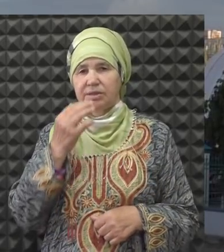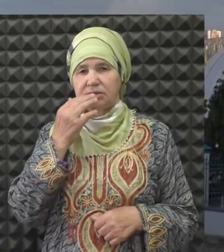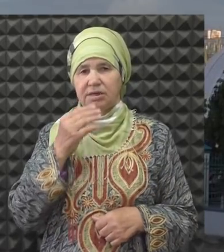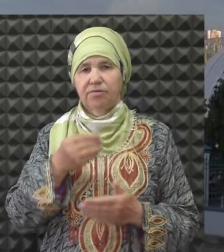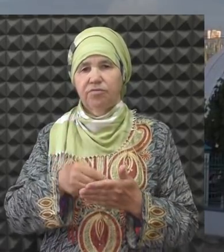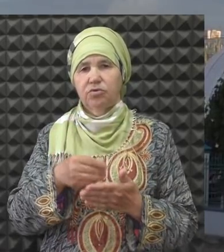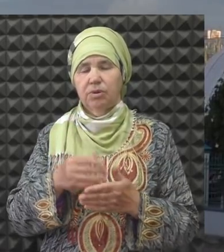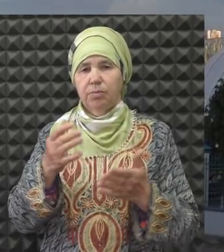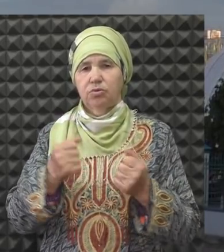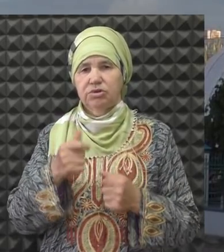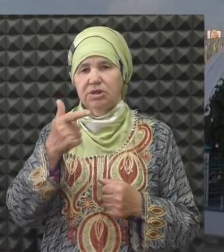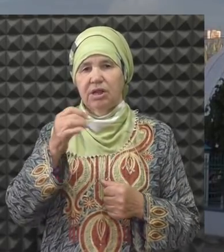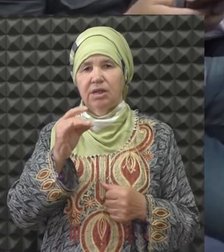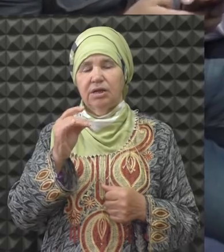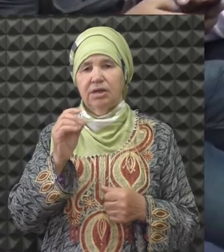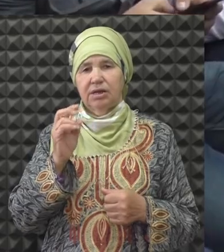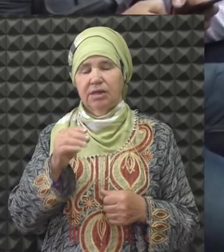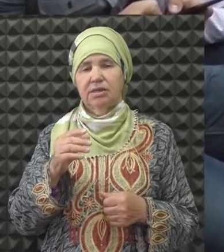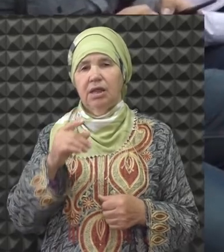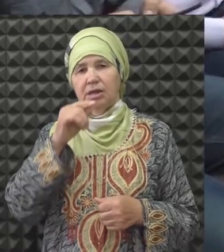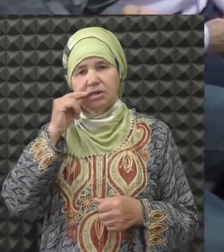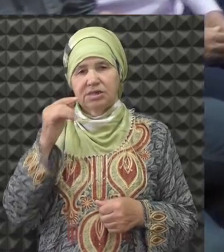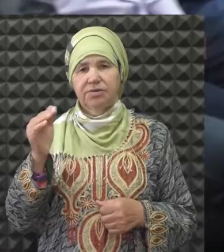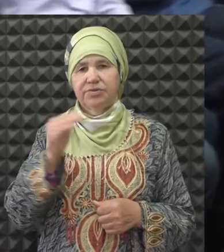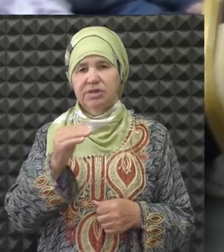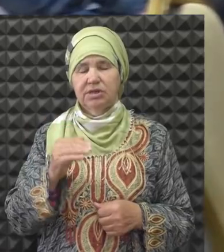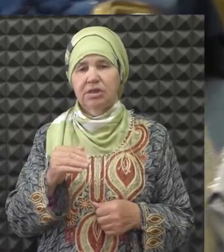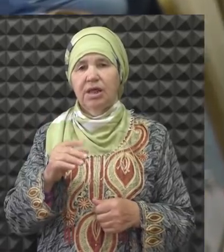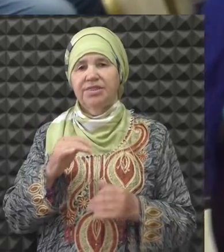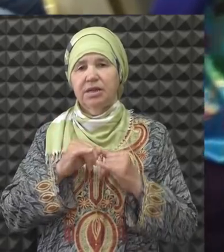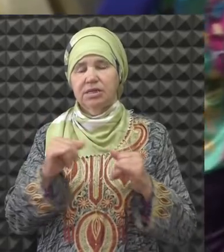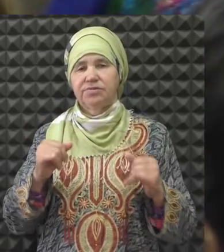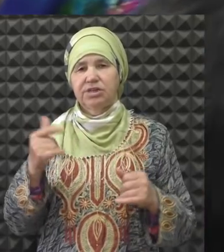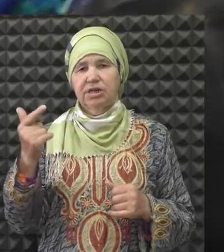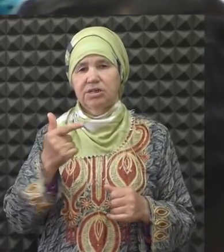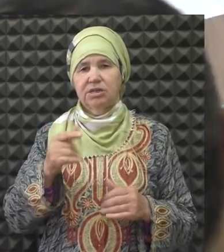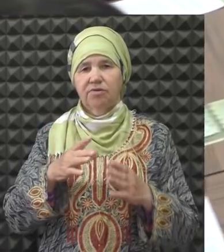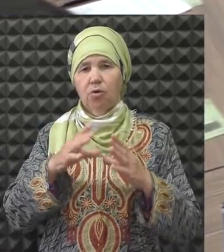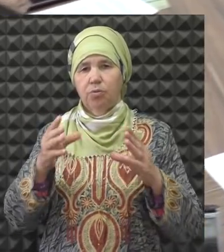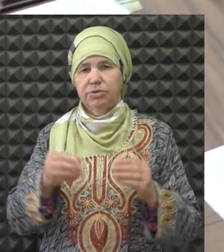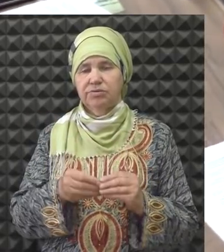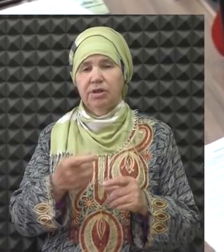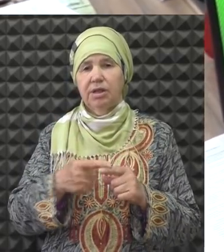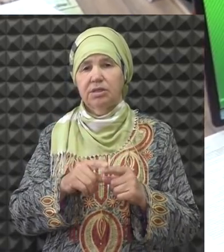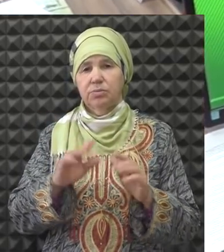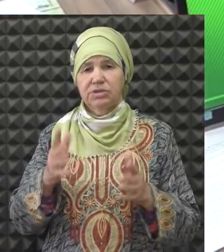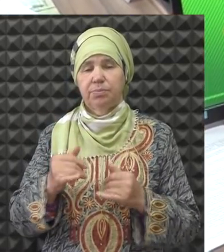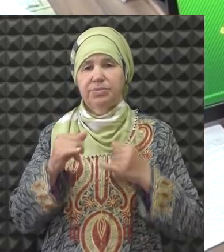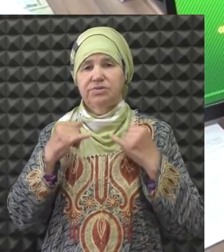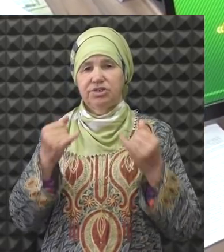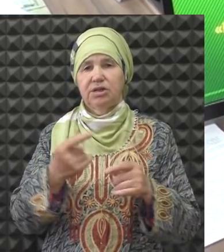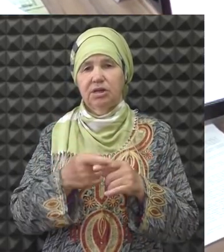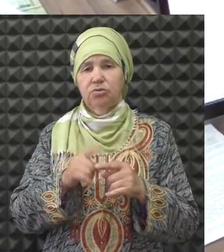исламского благотворительного фонда «Ярдам» получил грант президента Российской Федерации на развитие гражданского общества. Этому событию была